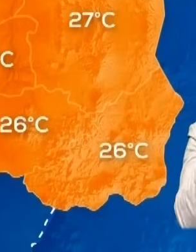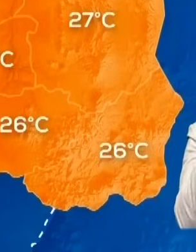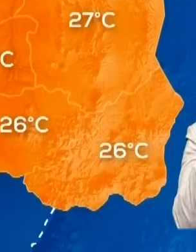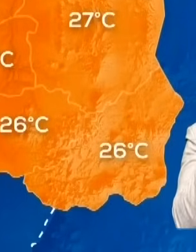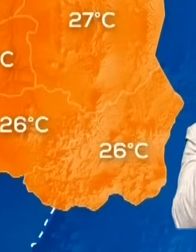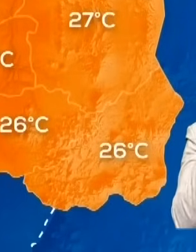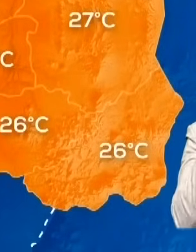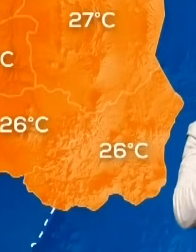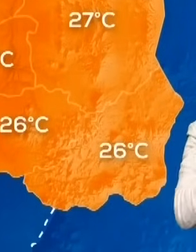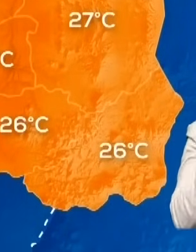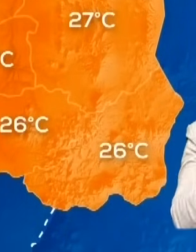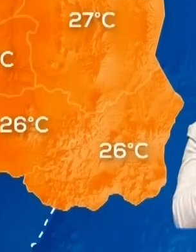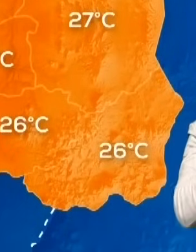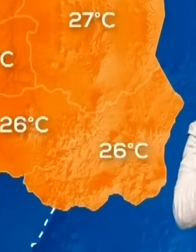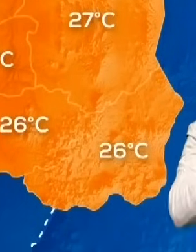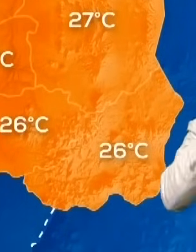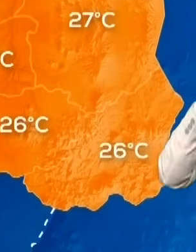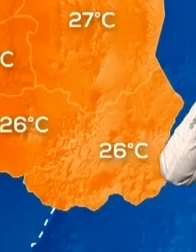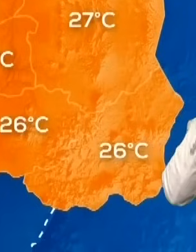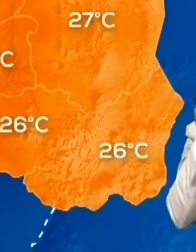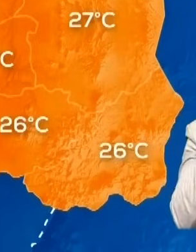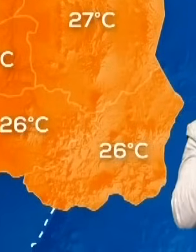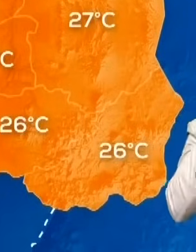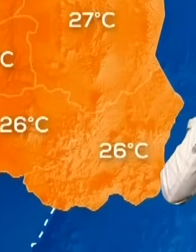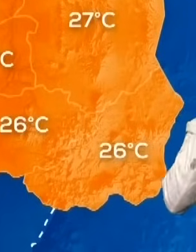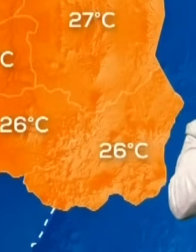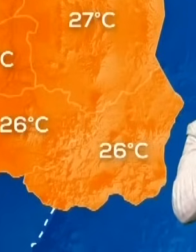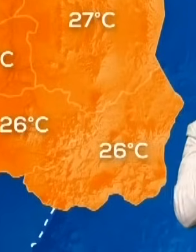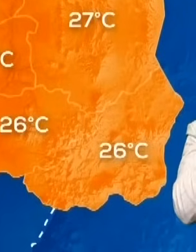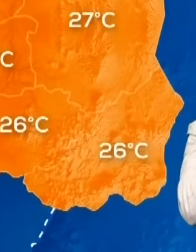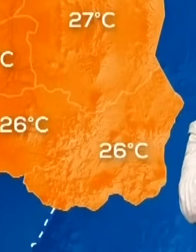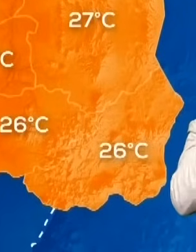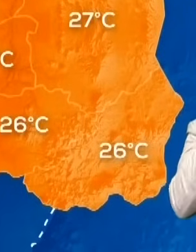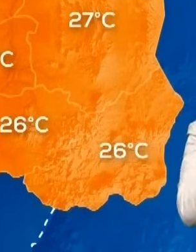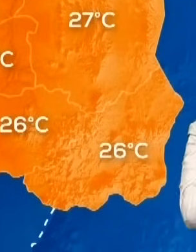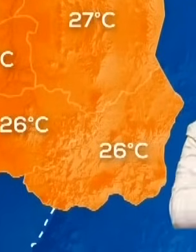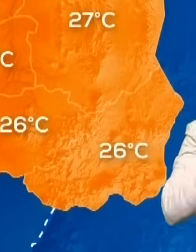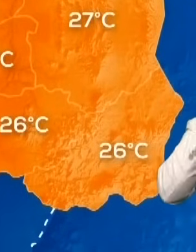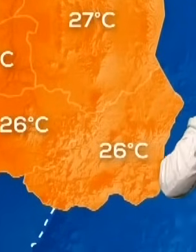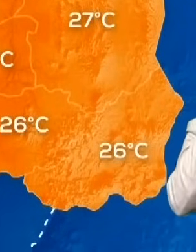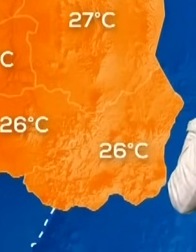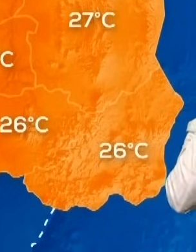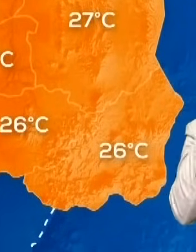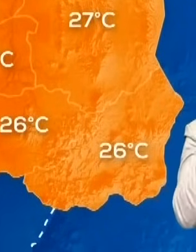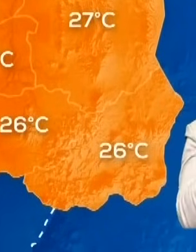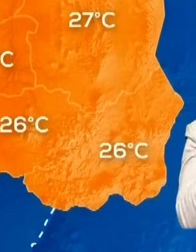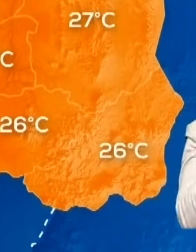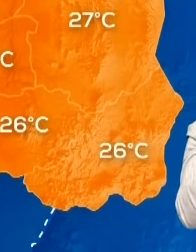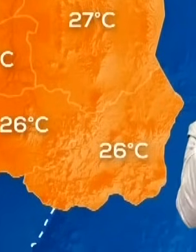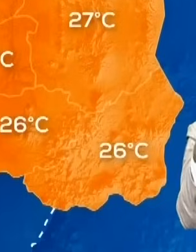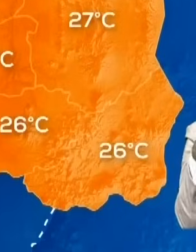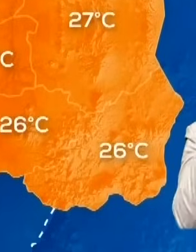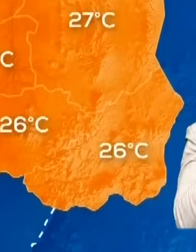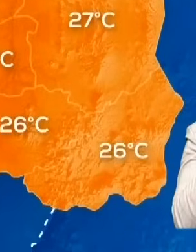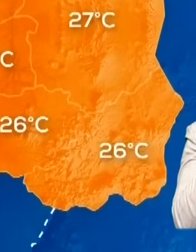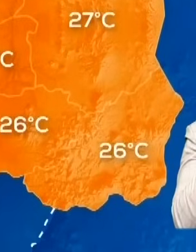29 nkaho mu karere ka Nyagatare ari nako karere kazaba gashyushye ugereranyije n'utundi mu gihugu kazapimirwa mu bushyuhe bwa degrés Celsius